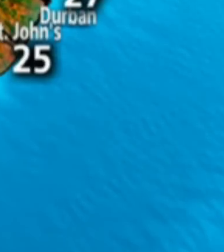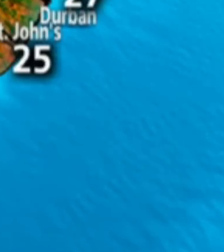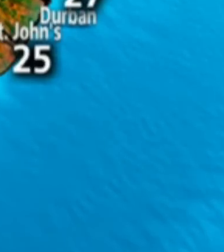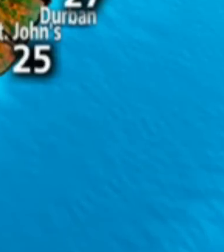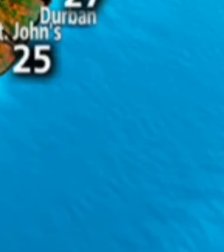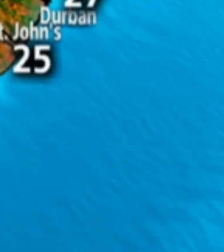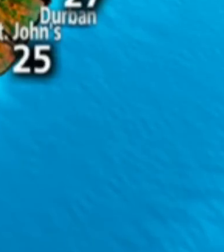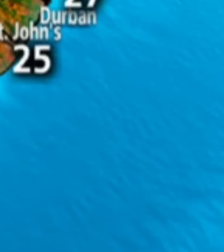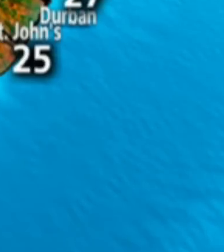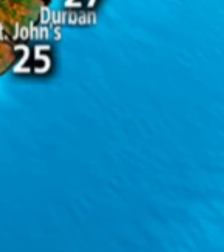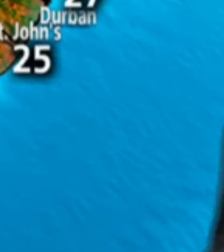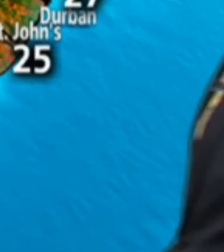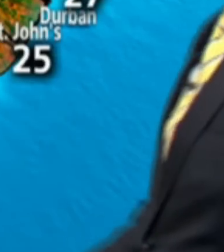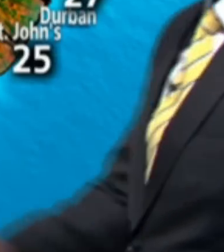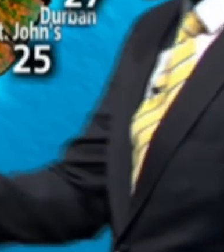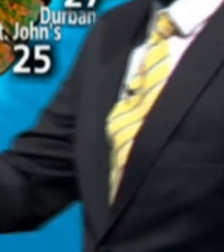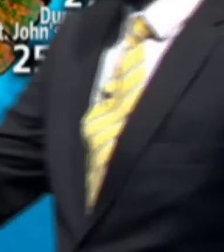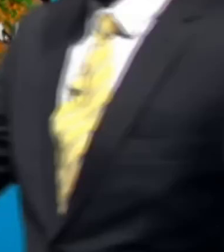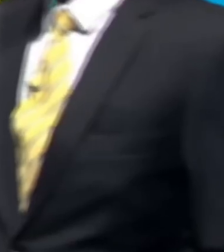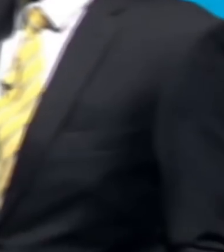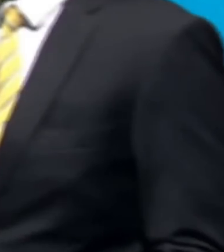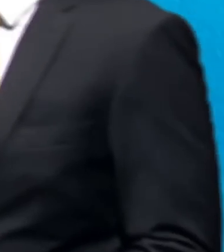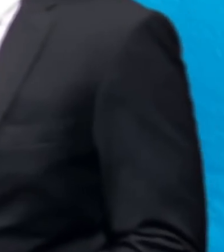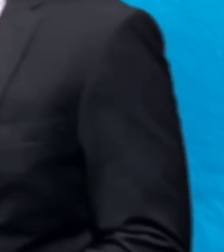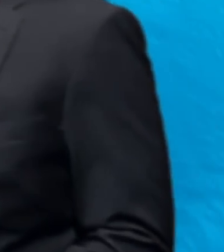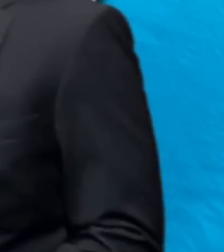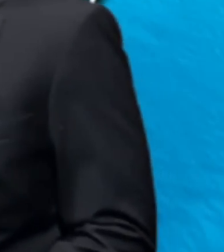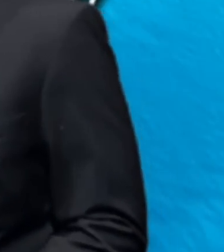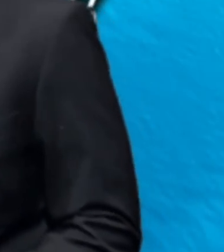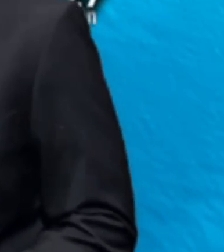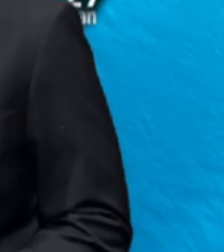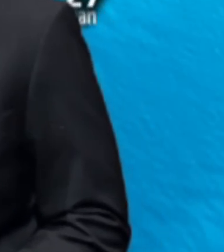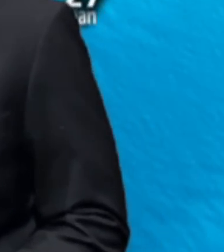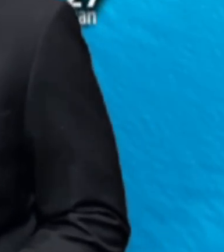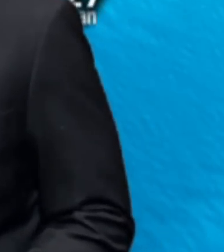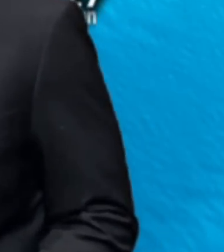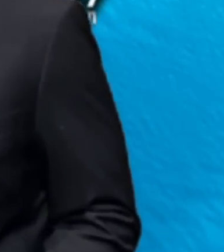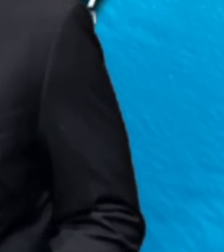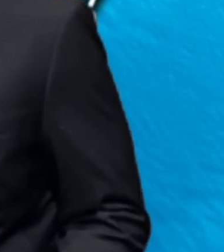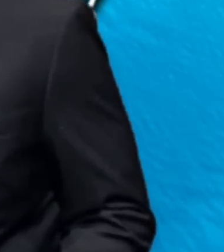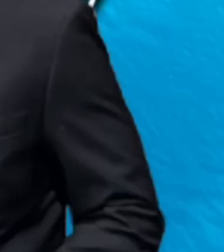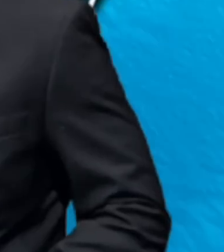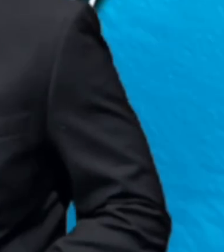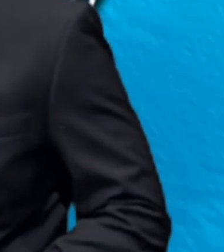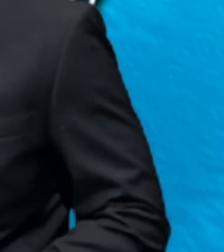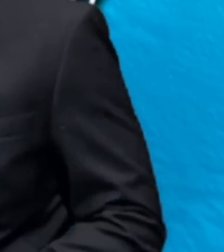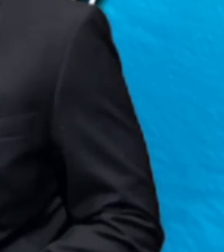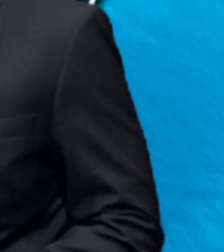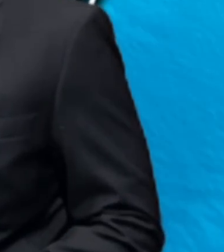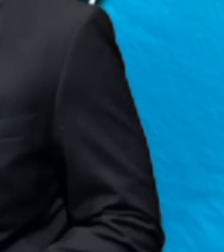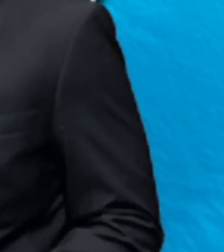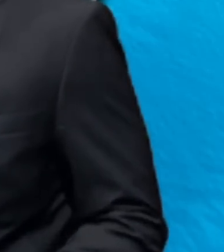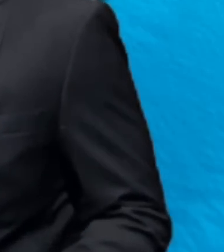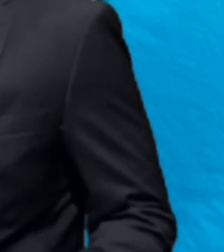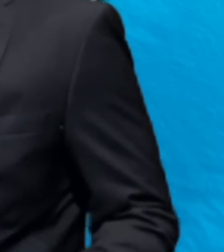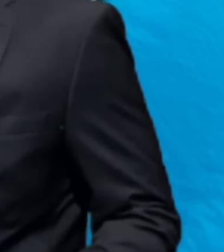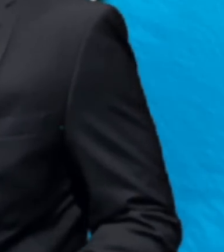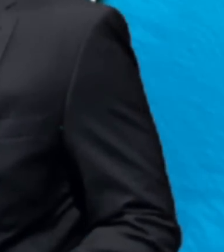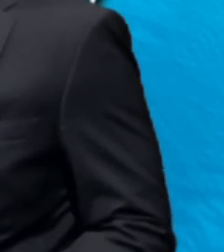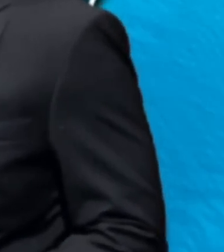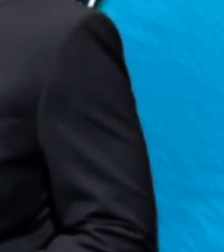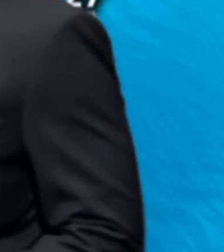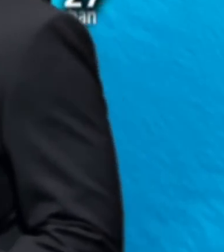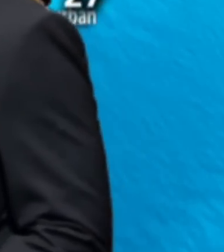fela re se re shebile hona ka ha o tsorem ho sentse ke salbale hona ka ha re ho bese voice ho hlokomela teng tla hlotshise hona ha tsale grati di rita